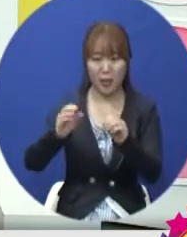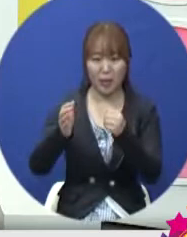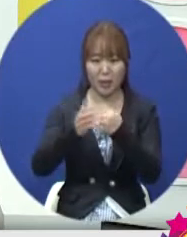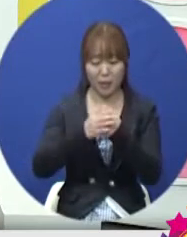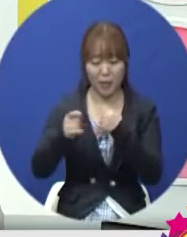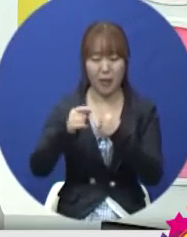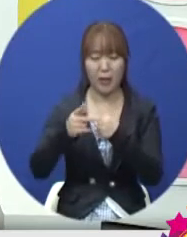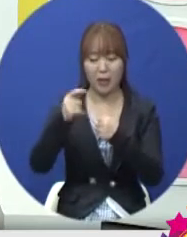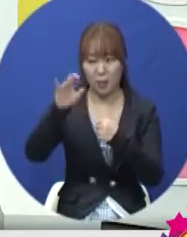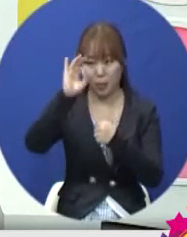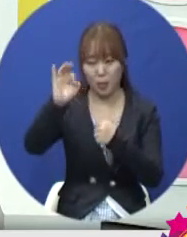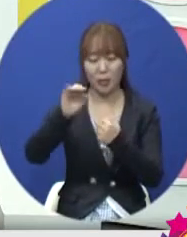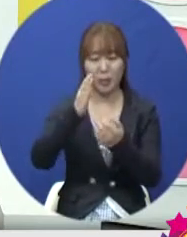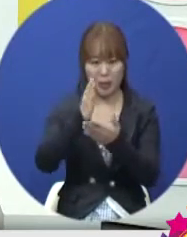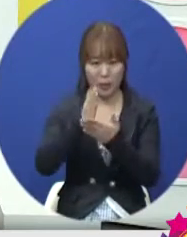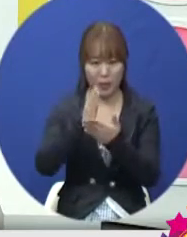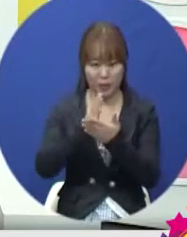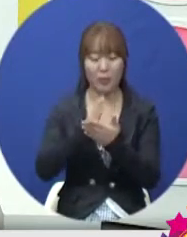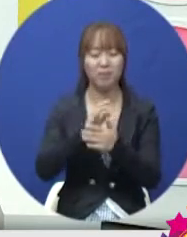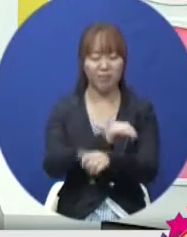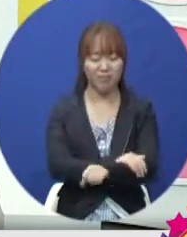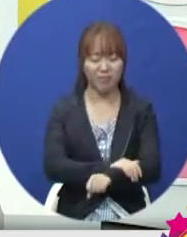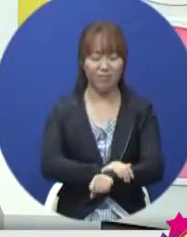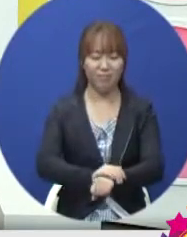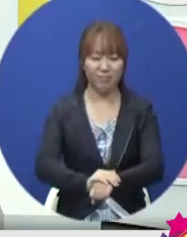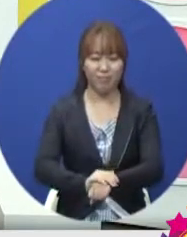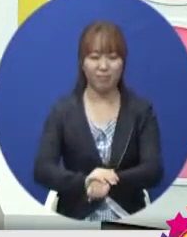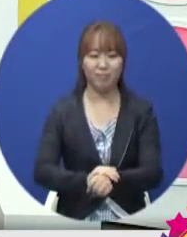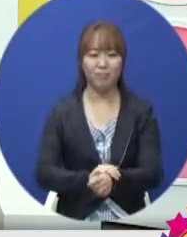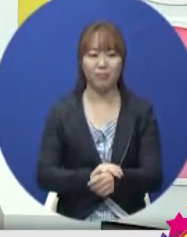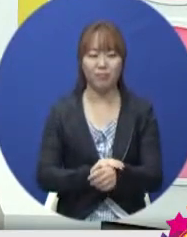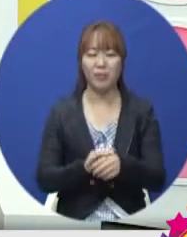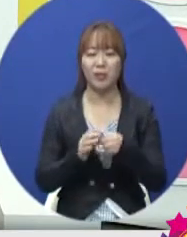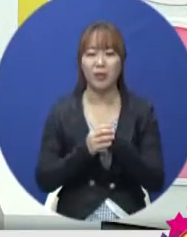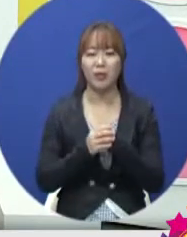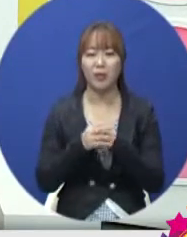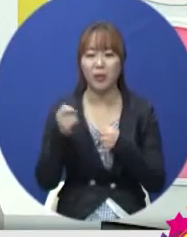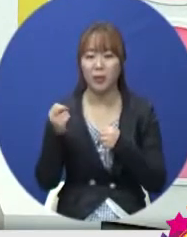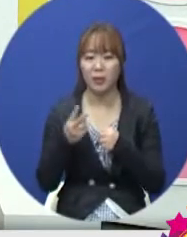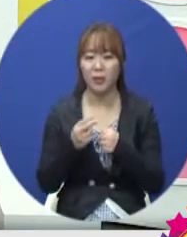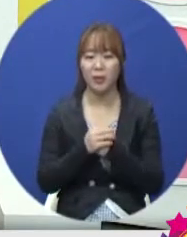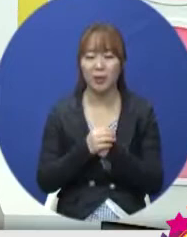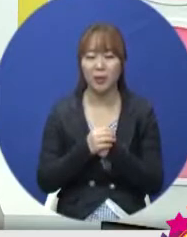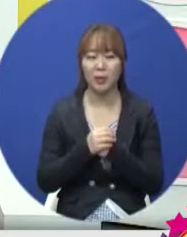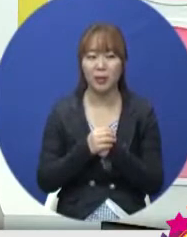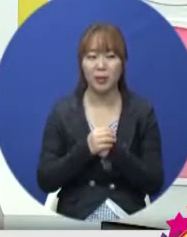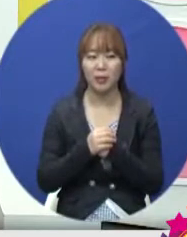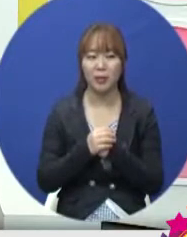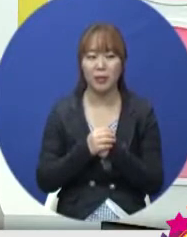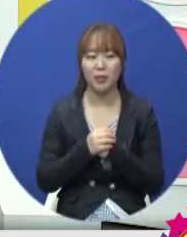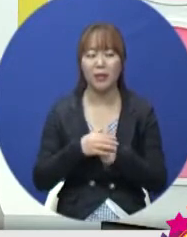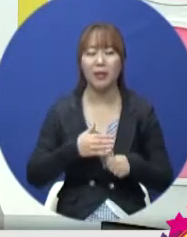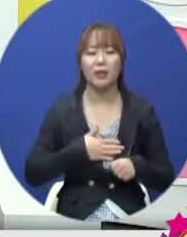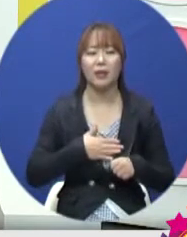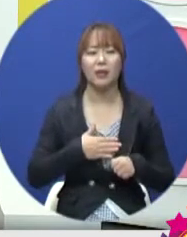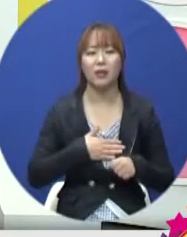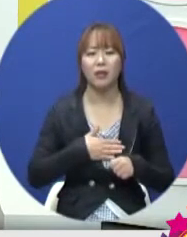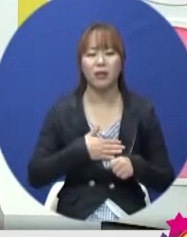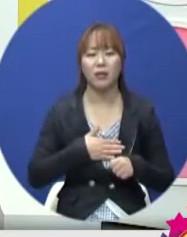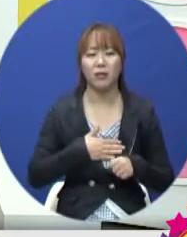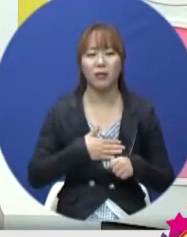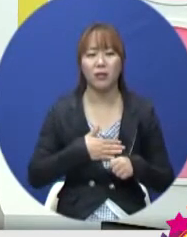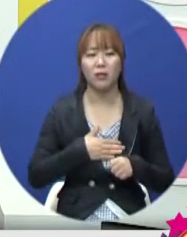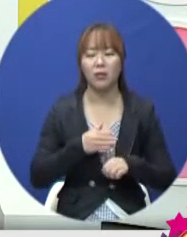뭐 텔레비전은 안 보시지 말고 잘하셨어요. 네. 휴대폰에 나오는. 네. 네, 그래서 제가